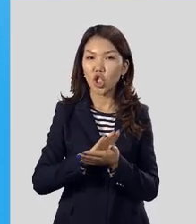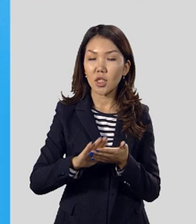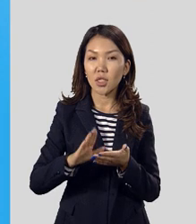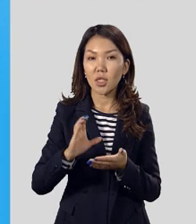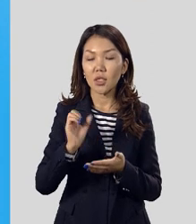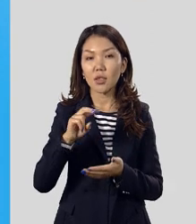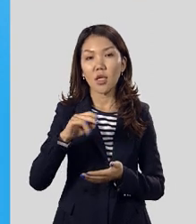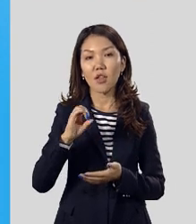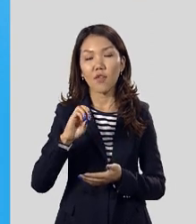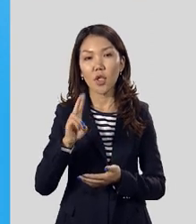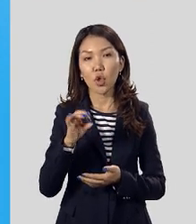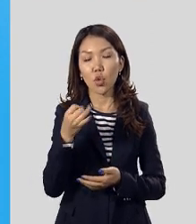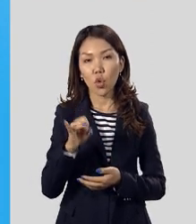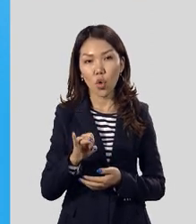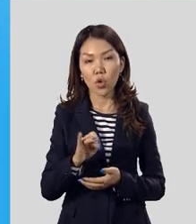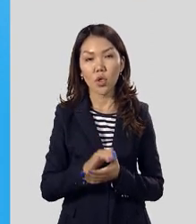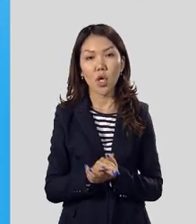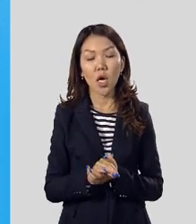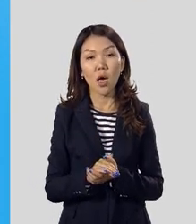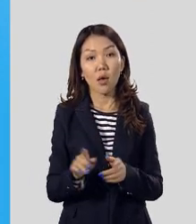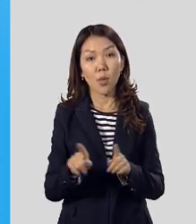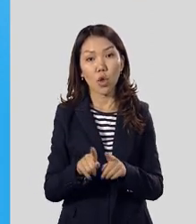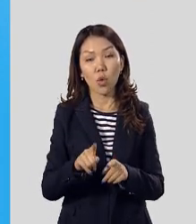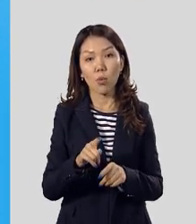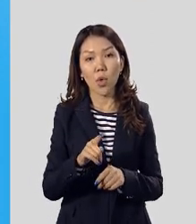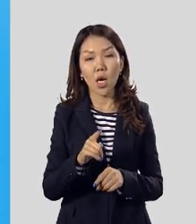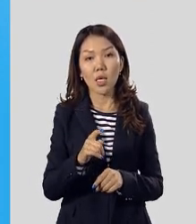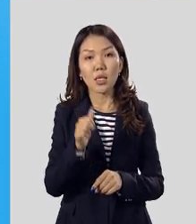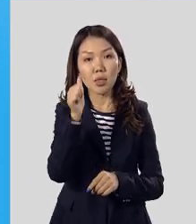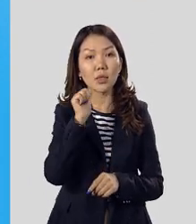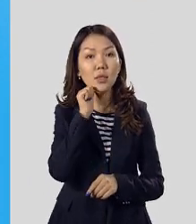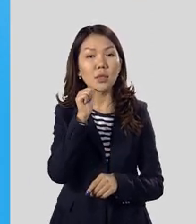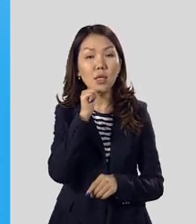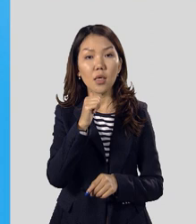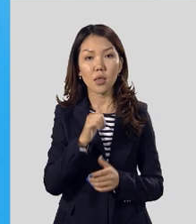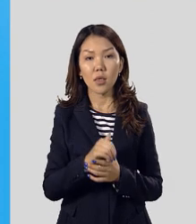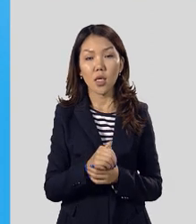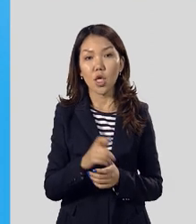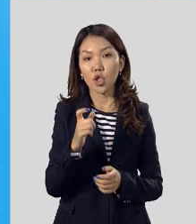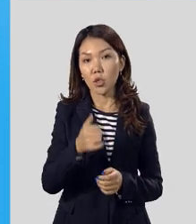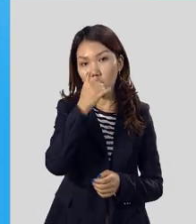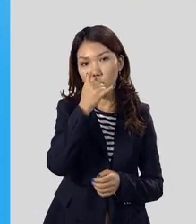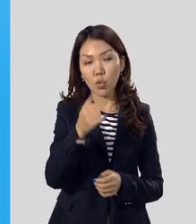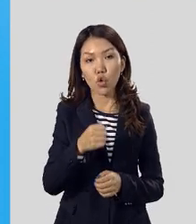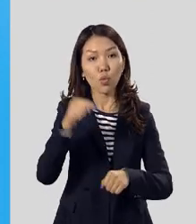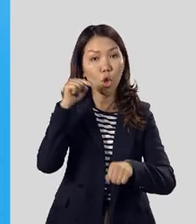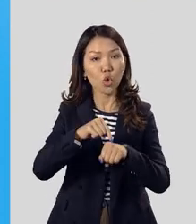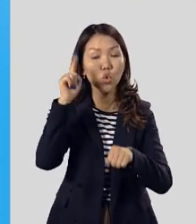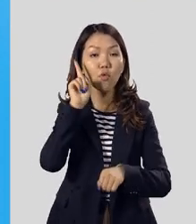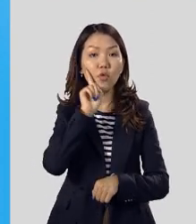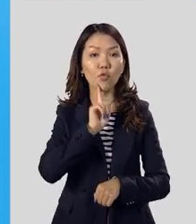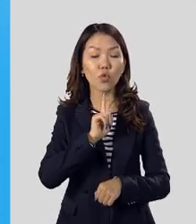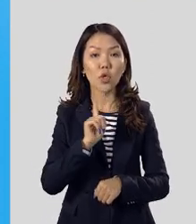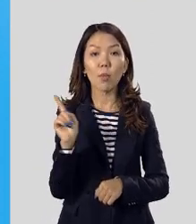а затем провести по нему кусочком сахара, человек не почувствует вкус, потому что человек